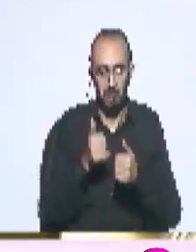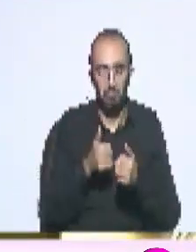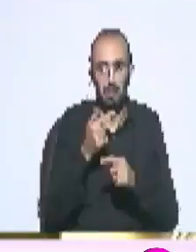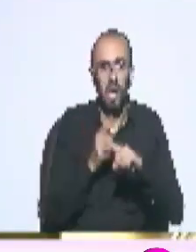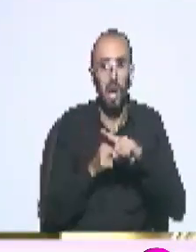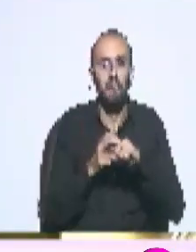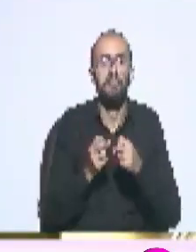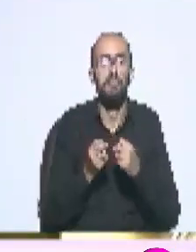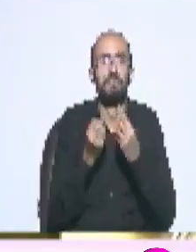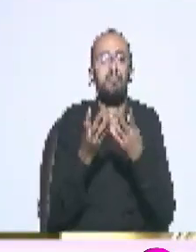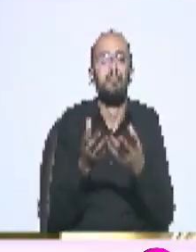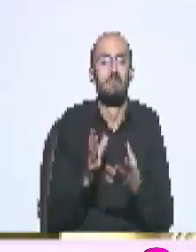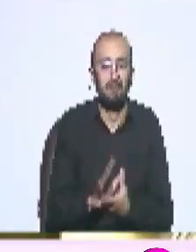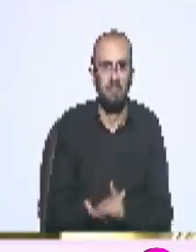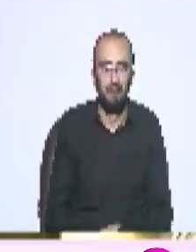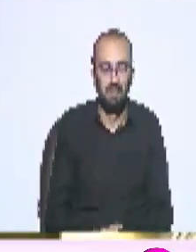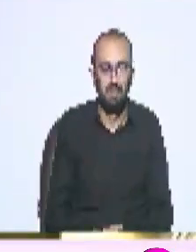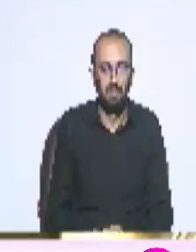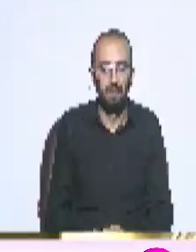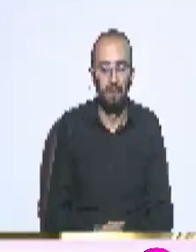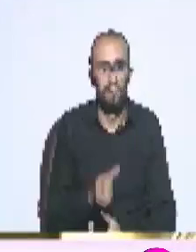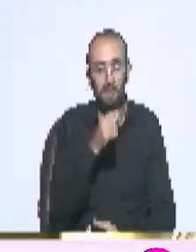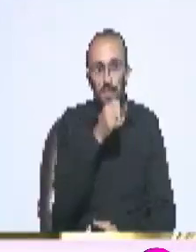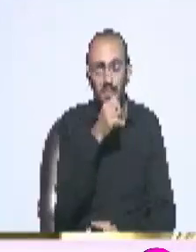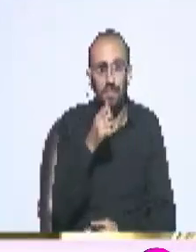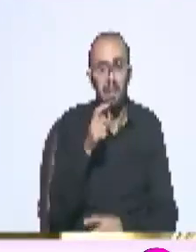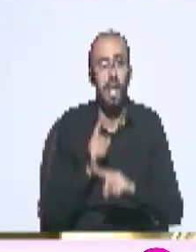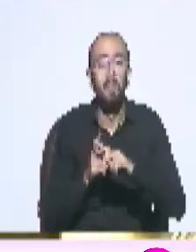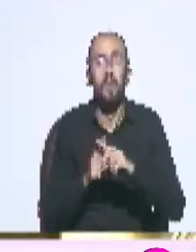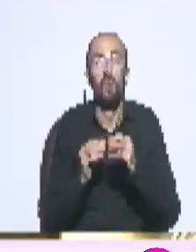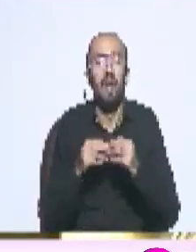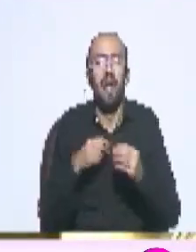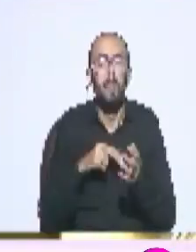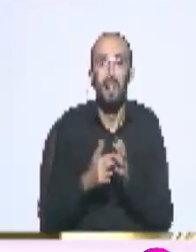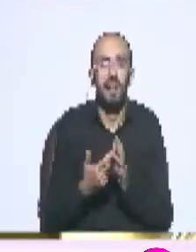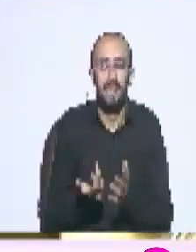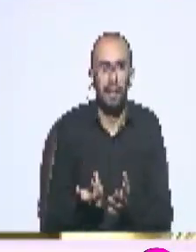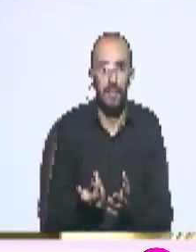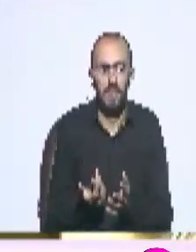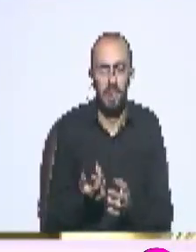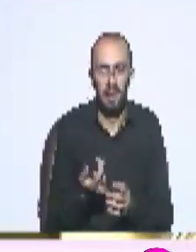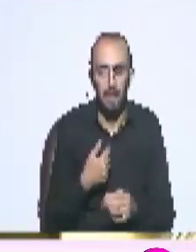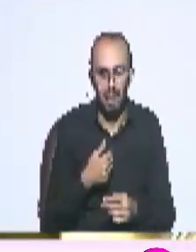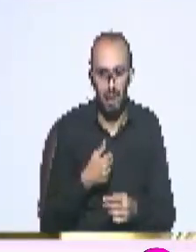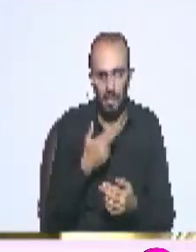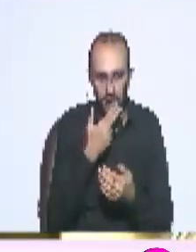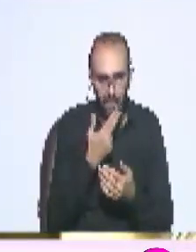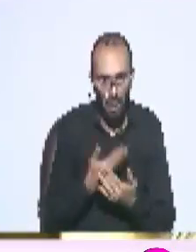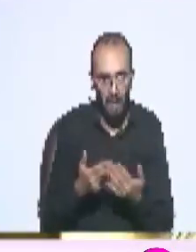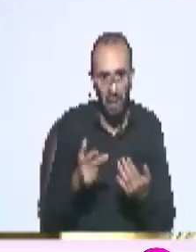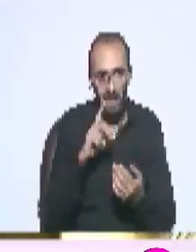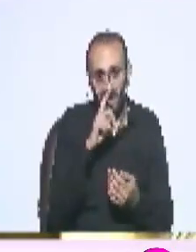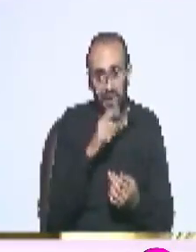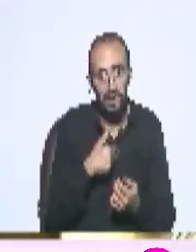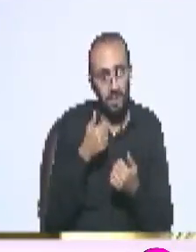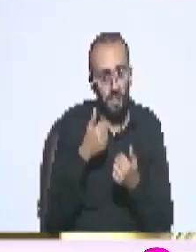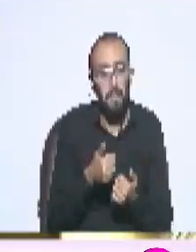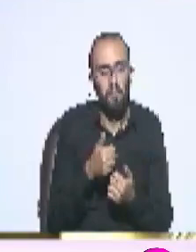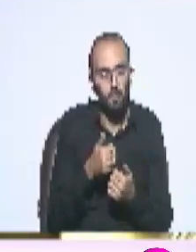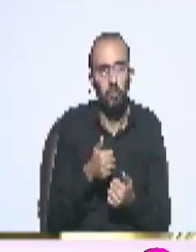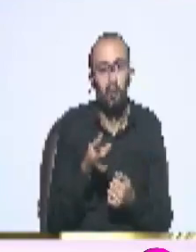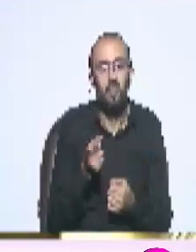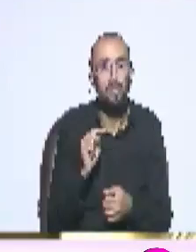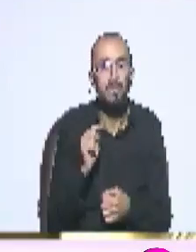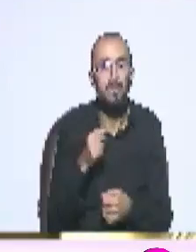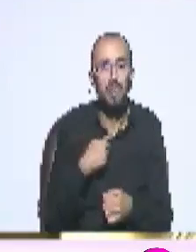الايجابيات هتظهر بره ايه هي بقى الايجابيات يا دكتور ان انا ابقى متصالح مع نفسي اكيد هاثر في نفسي وثر في الناس زي ما